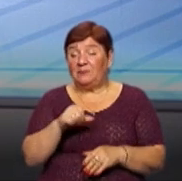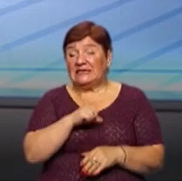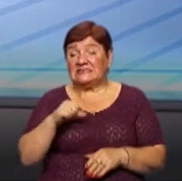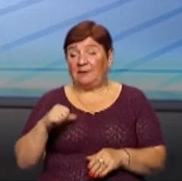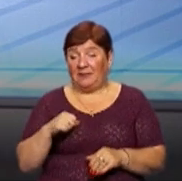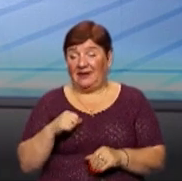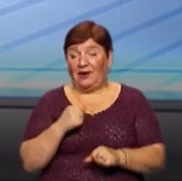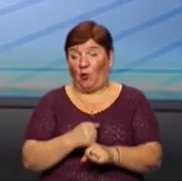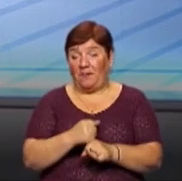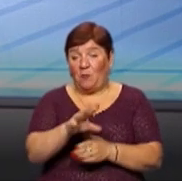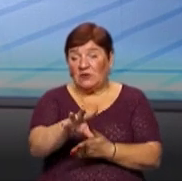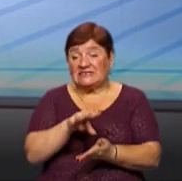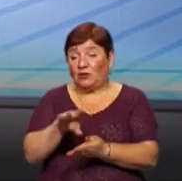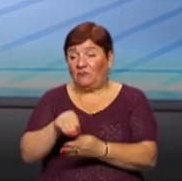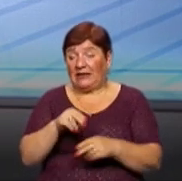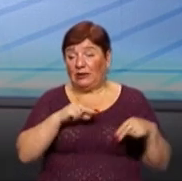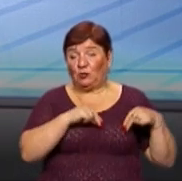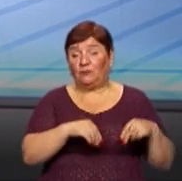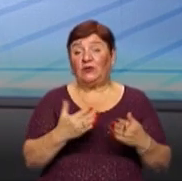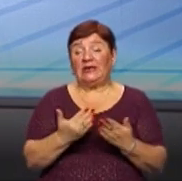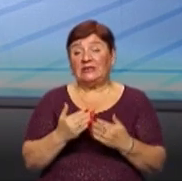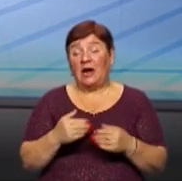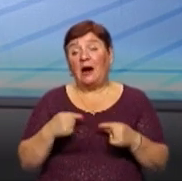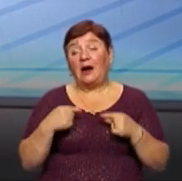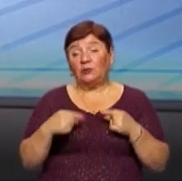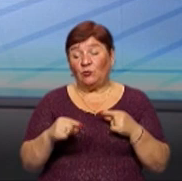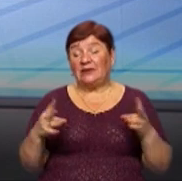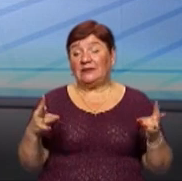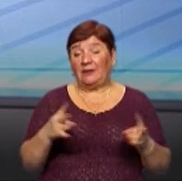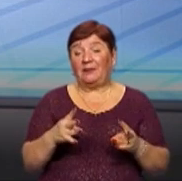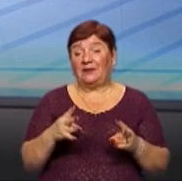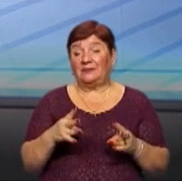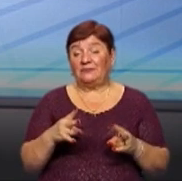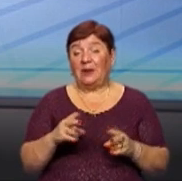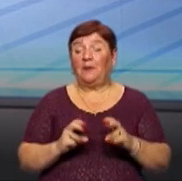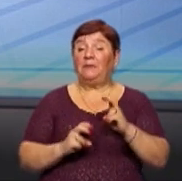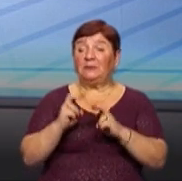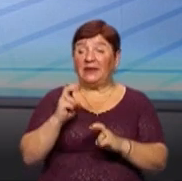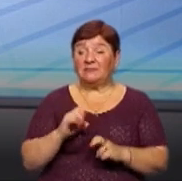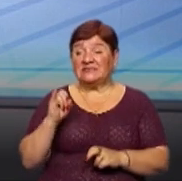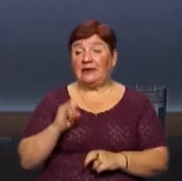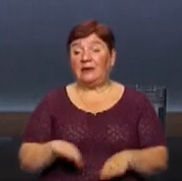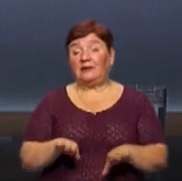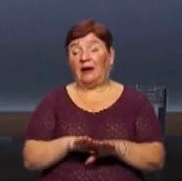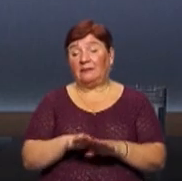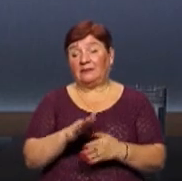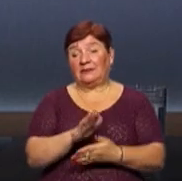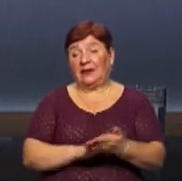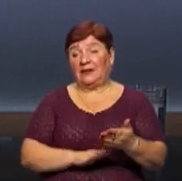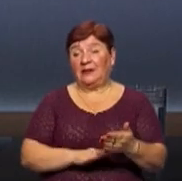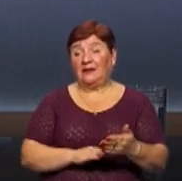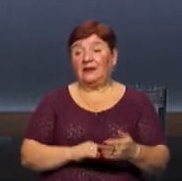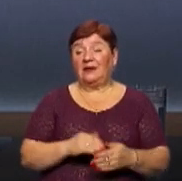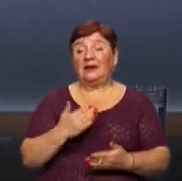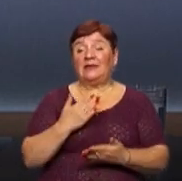скануємо пенсійну справу разом з трудовою книжкою. А решта повинні всі нам подати. Крім того, підприємці і так далі. І в нас є